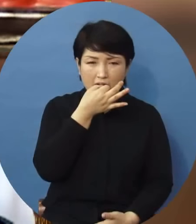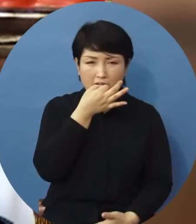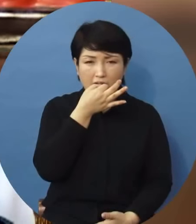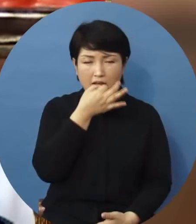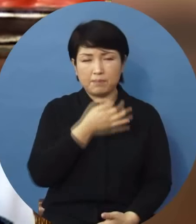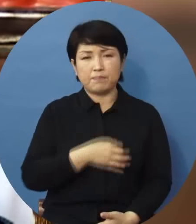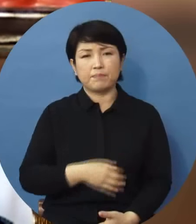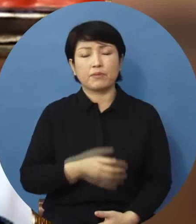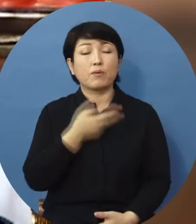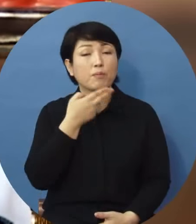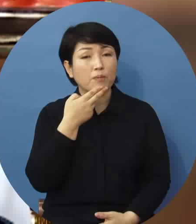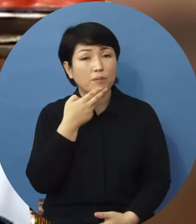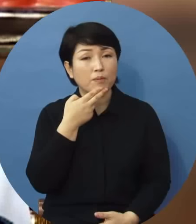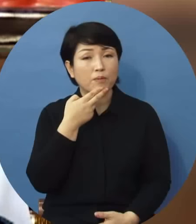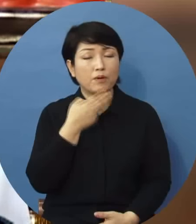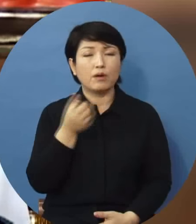탐욕이 없고